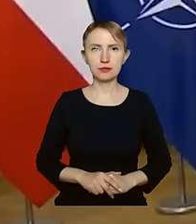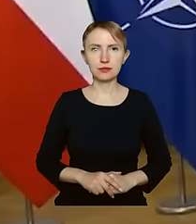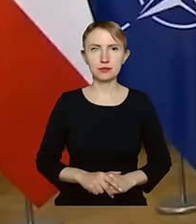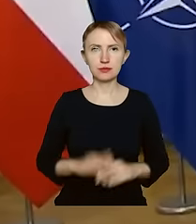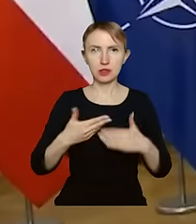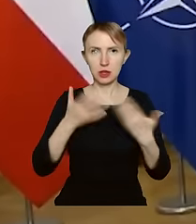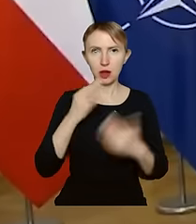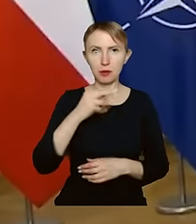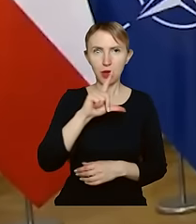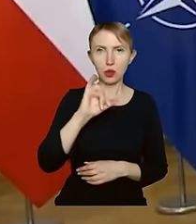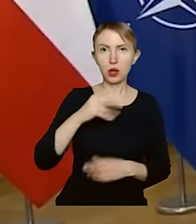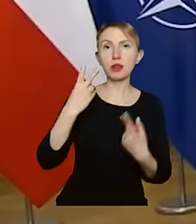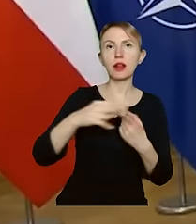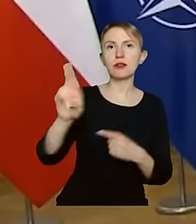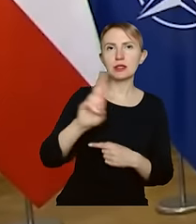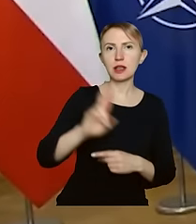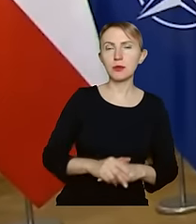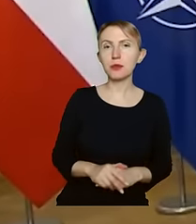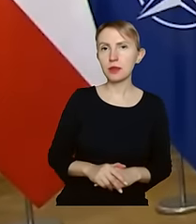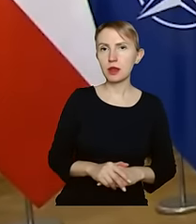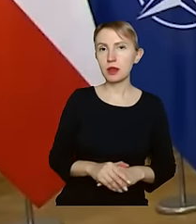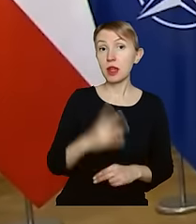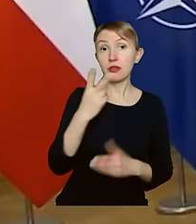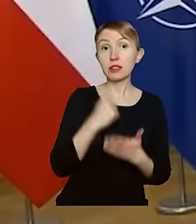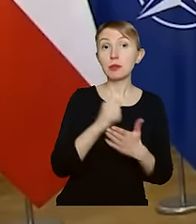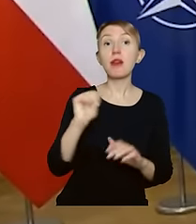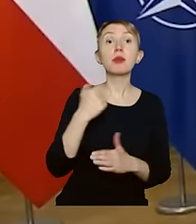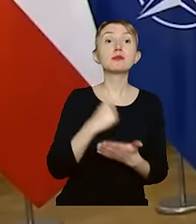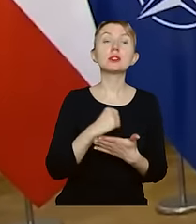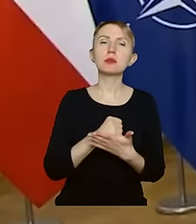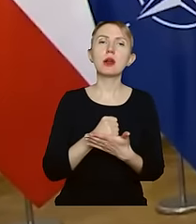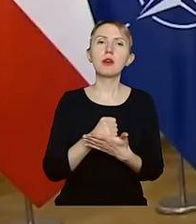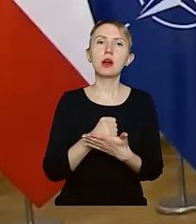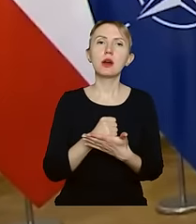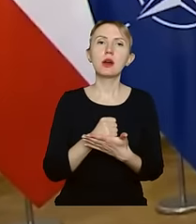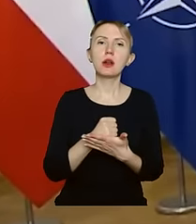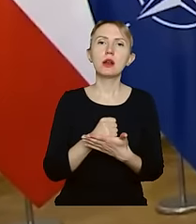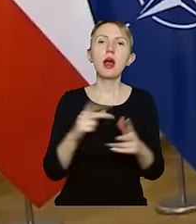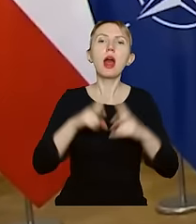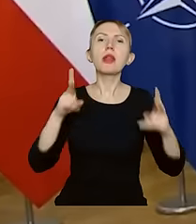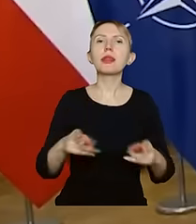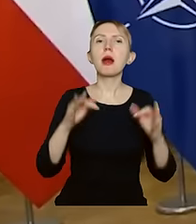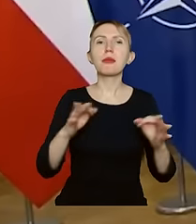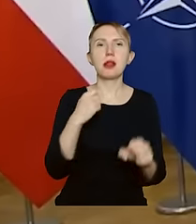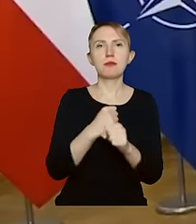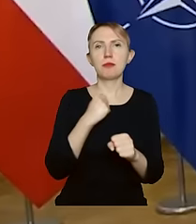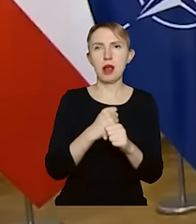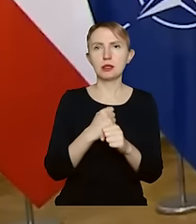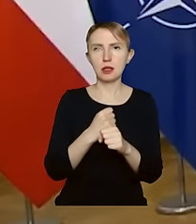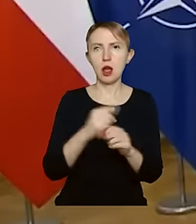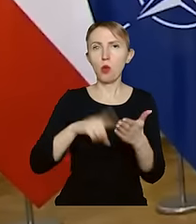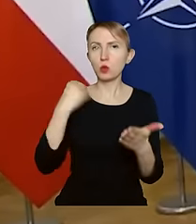Dzień dobry, Michał Jelonek, Telewizja Republika. Panowie, dwie kwestie. Pierwsza dotycząca etapu. Na jakim etapie są prace dotyczące